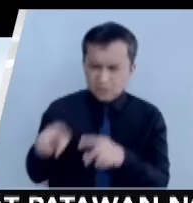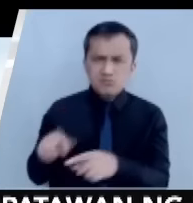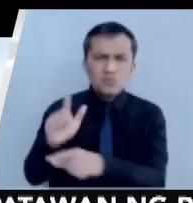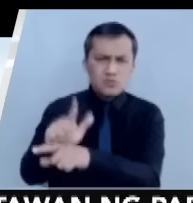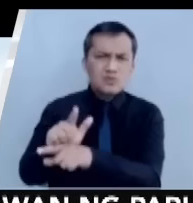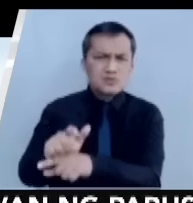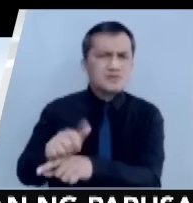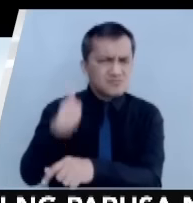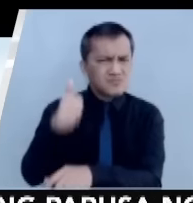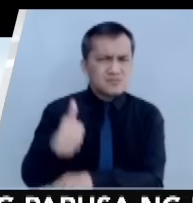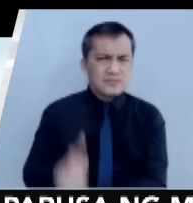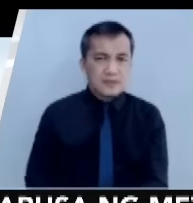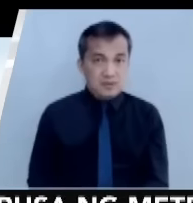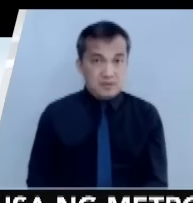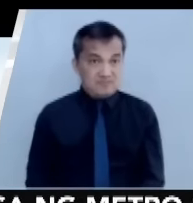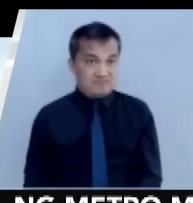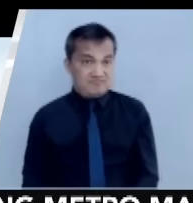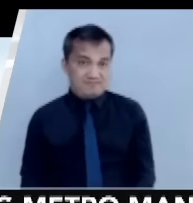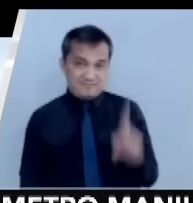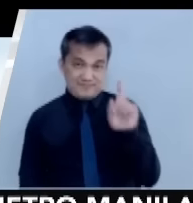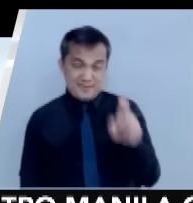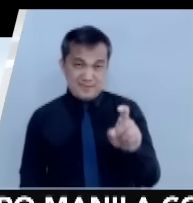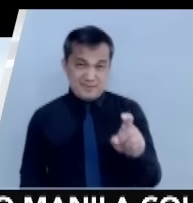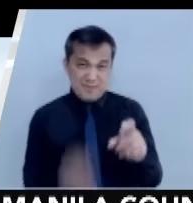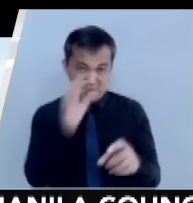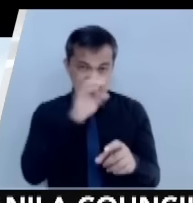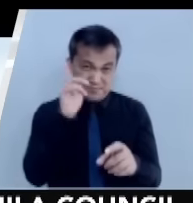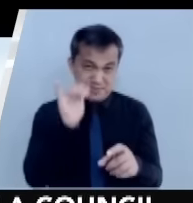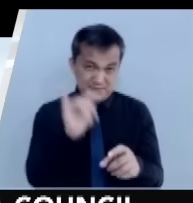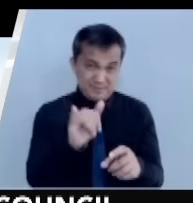hanap na kaya ng bagong forever hope si Milo.